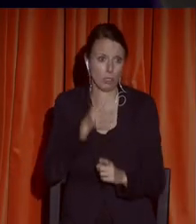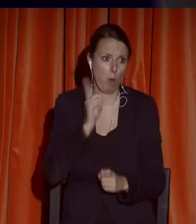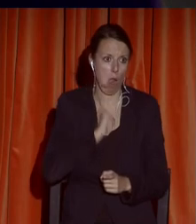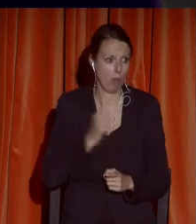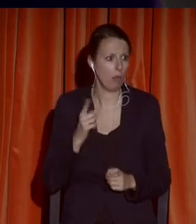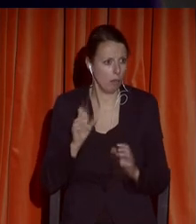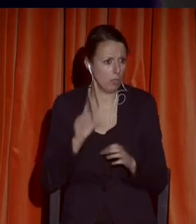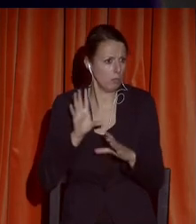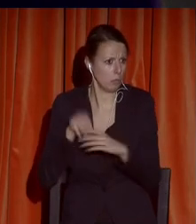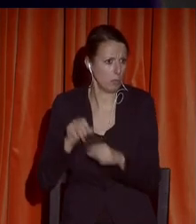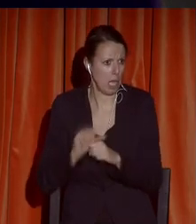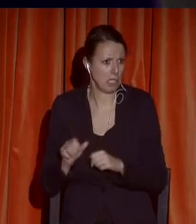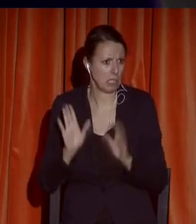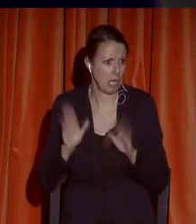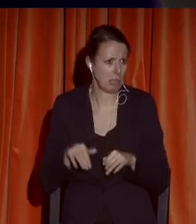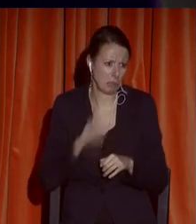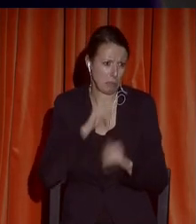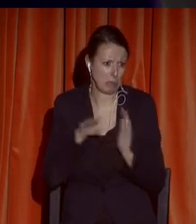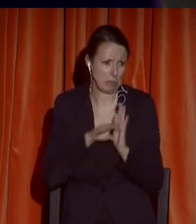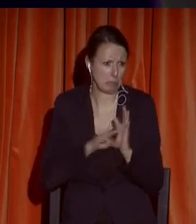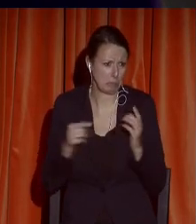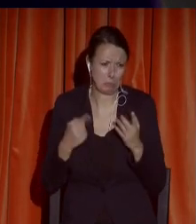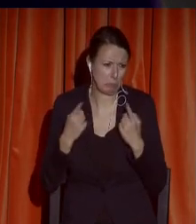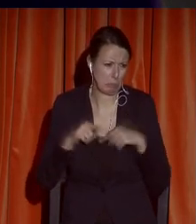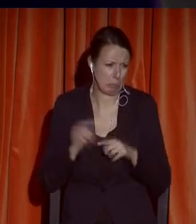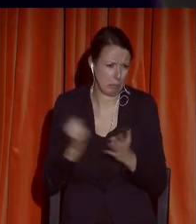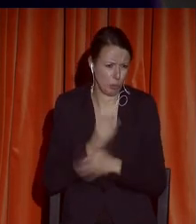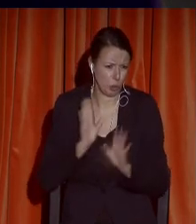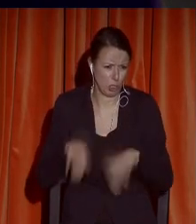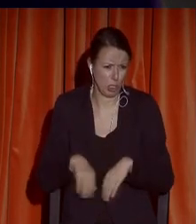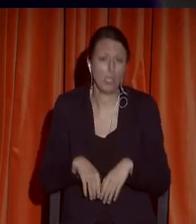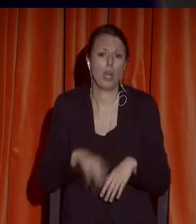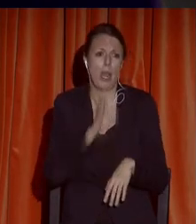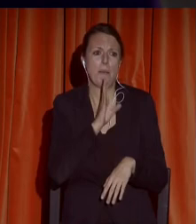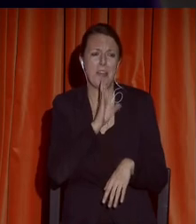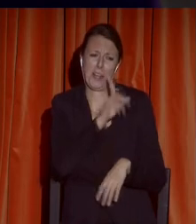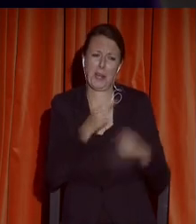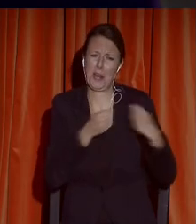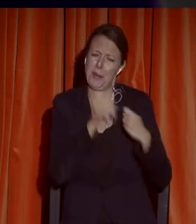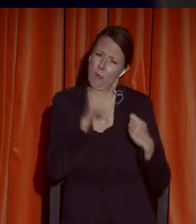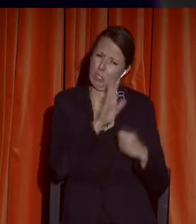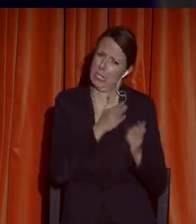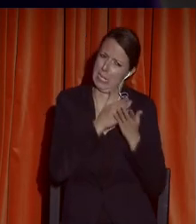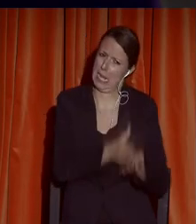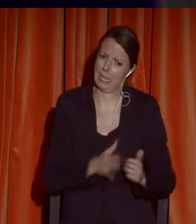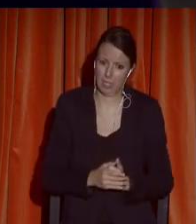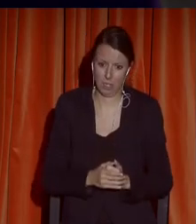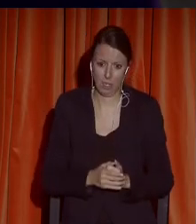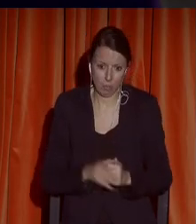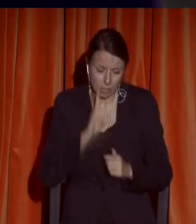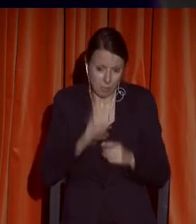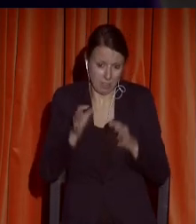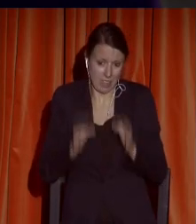będzie, jakoś się obronimy, ten sojusz z Ameryką to może jakoś zadziała, bo tak to niestety